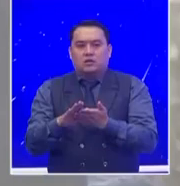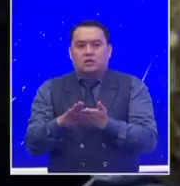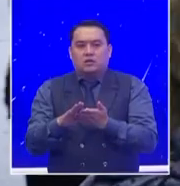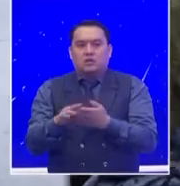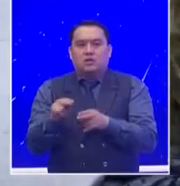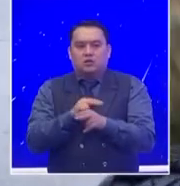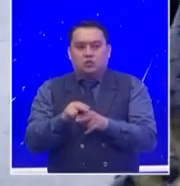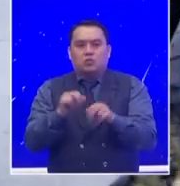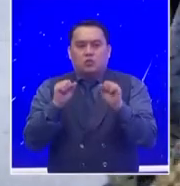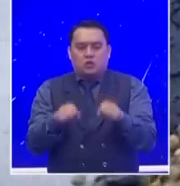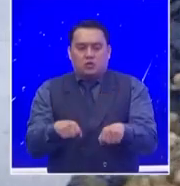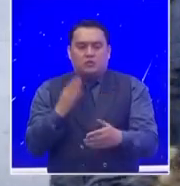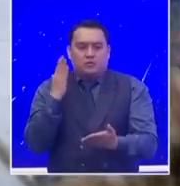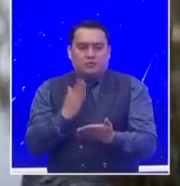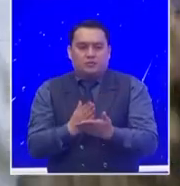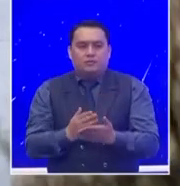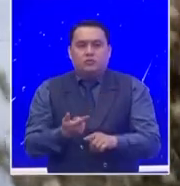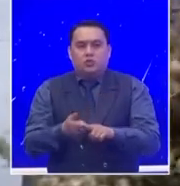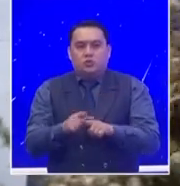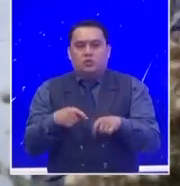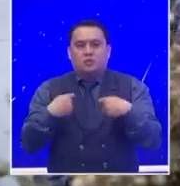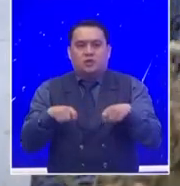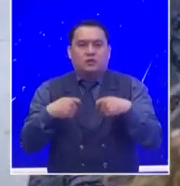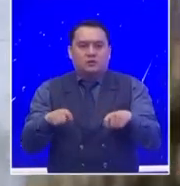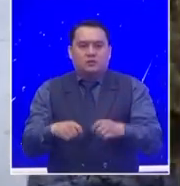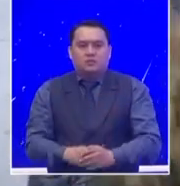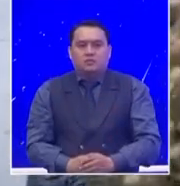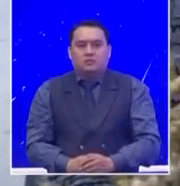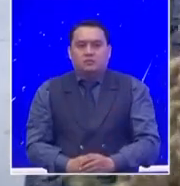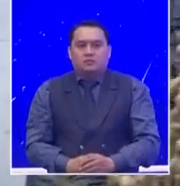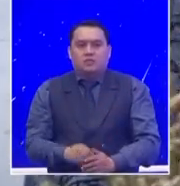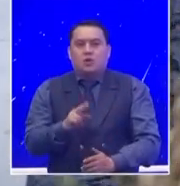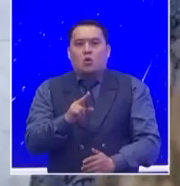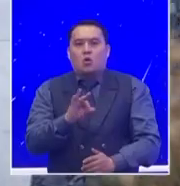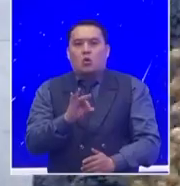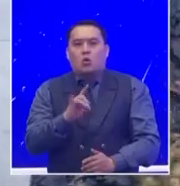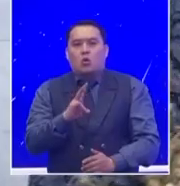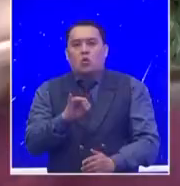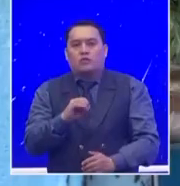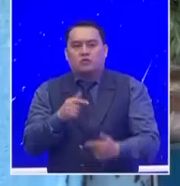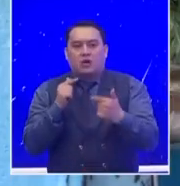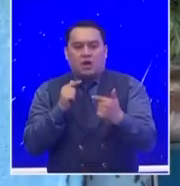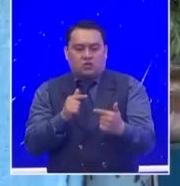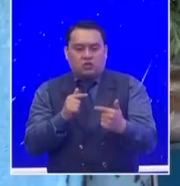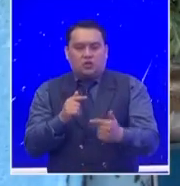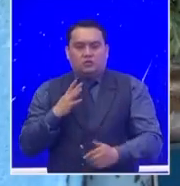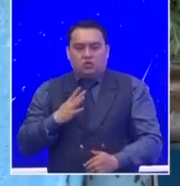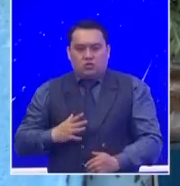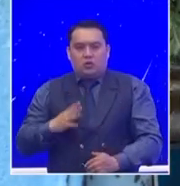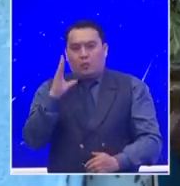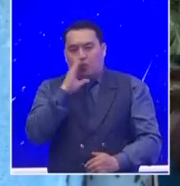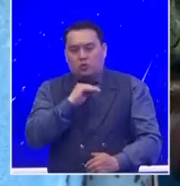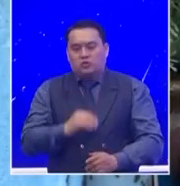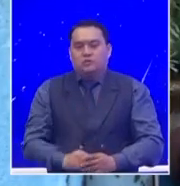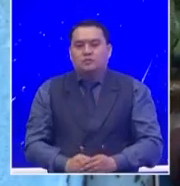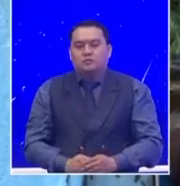жедет емшілігі бар. Сондықтан сатып алып жатырмыз. Мына коронавирустың қарсы. Бұл өсімдіктің пайдасын